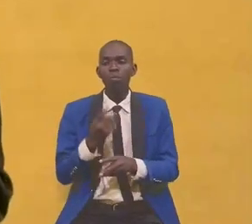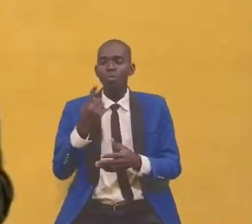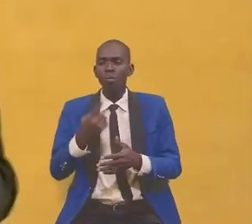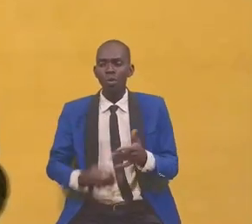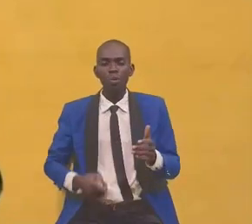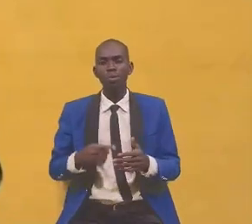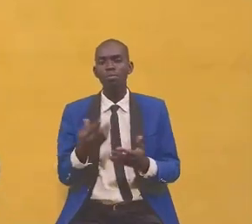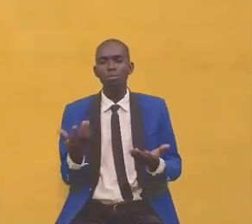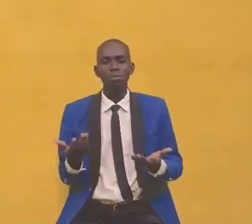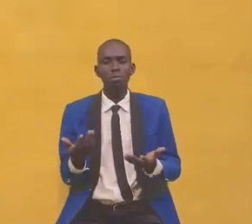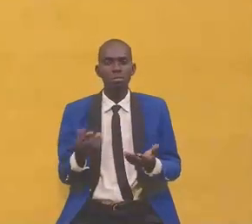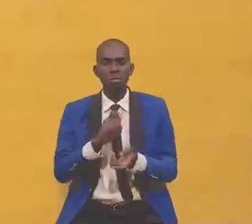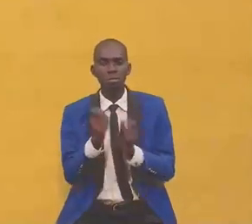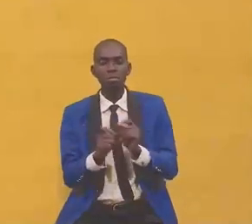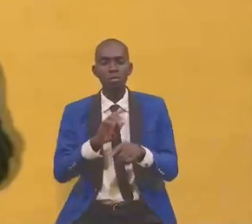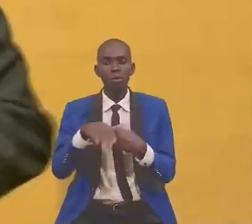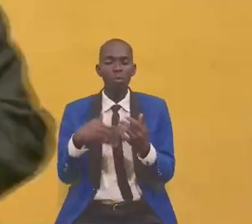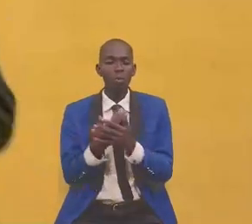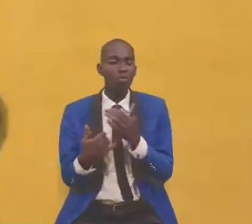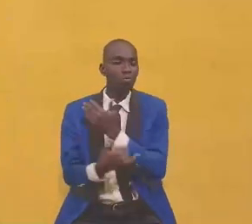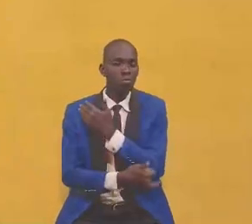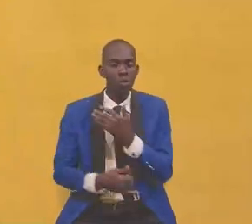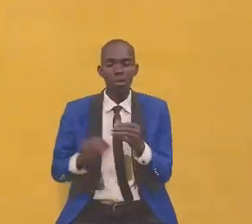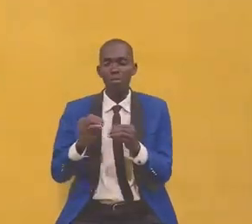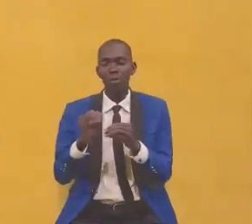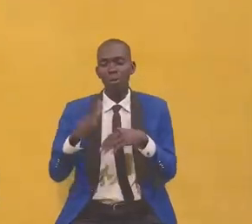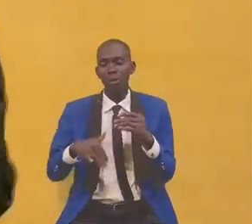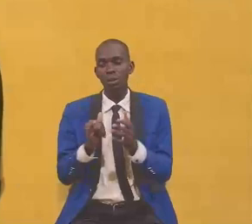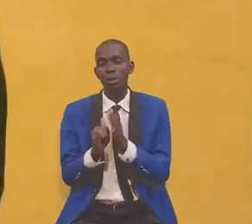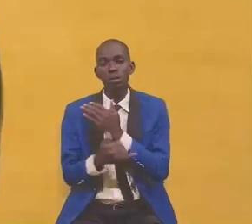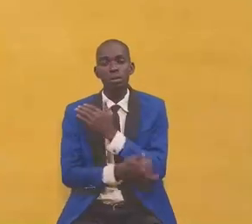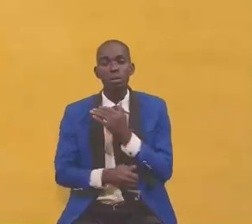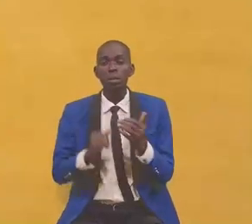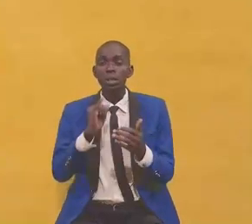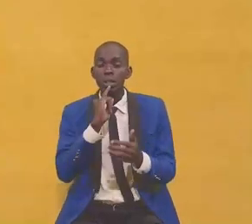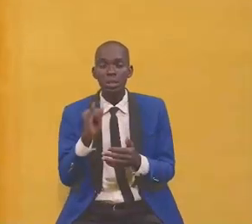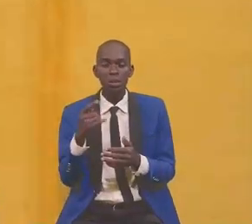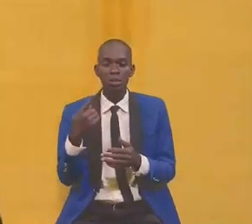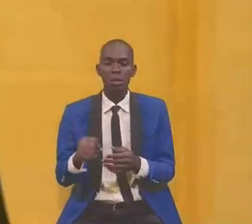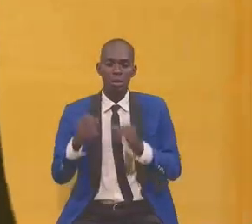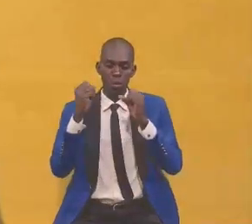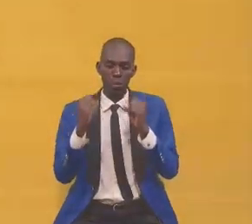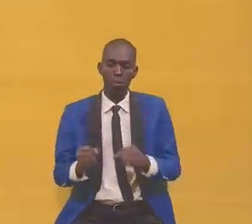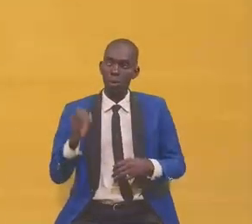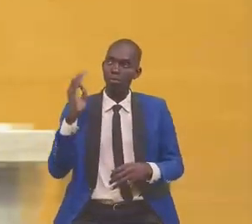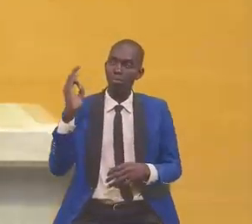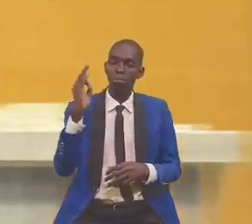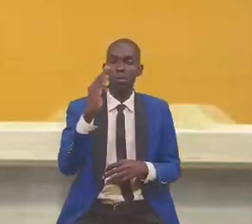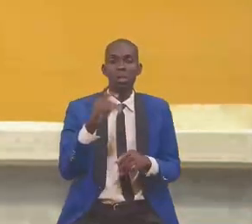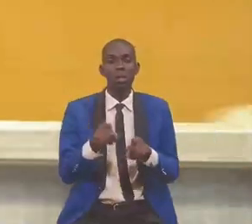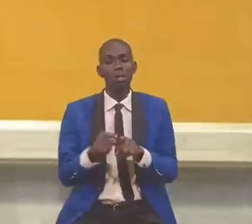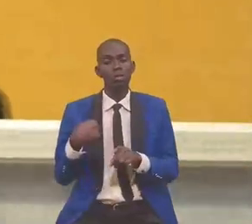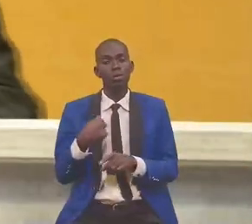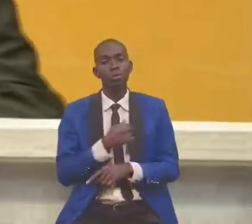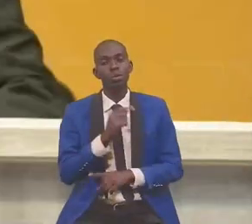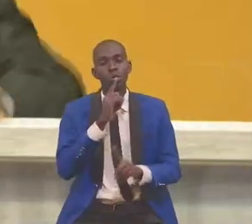toutes les nations et au-delà de cette nation, c'est l'évangélisation de puissance. Ainsi donc, quand nous parlons des